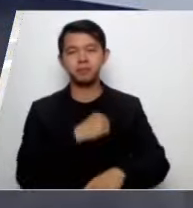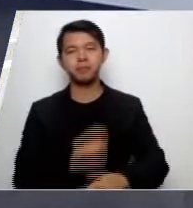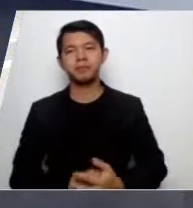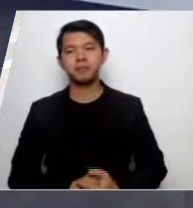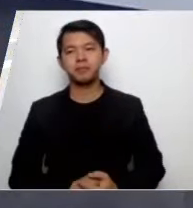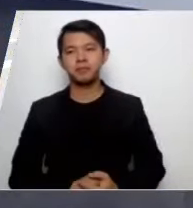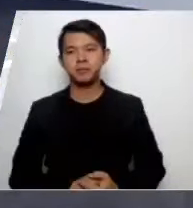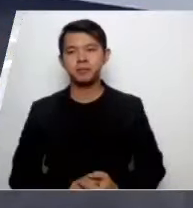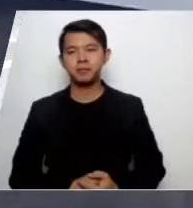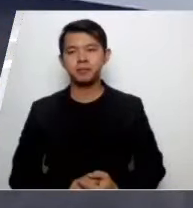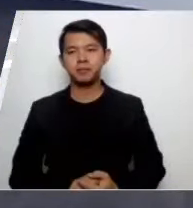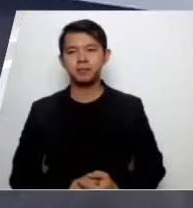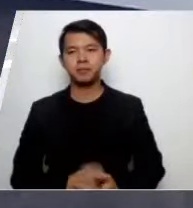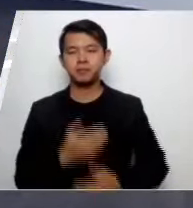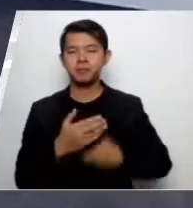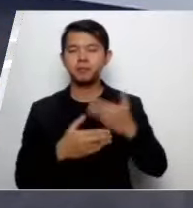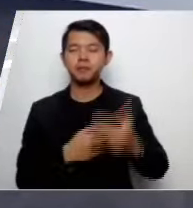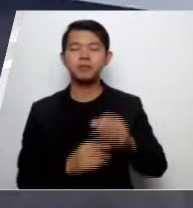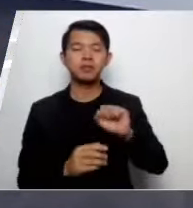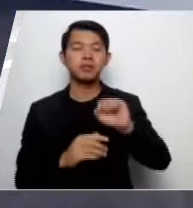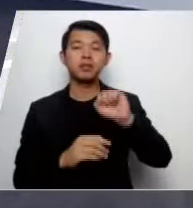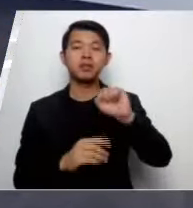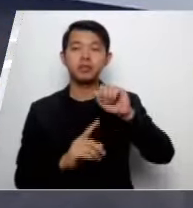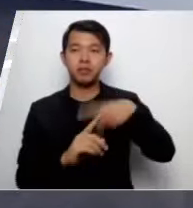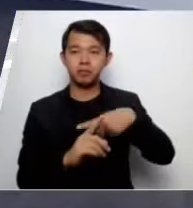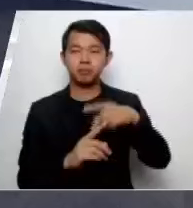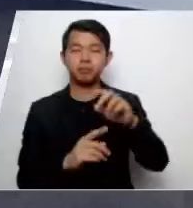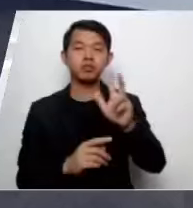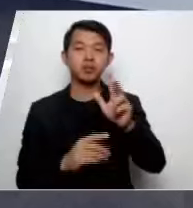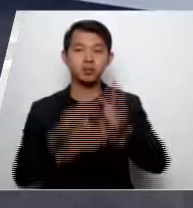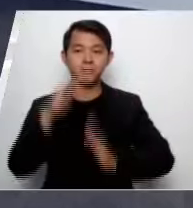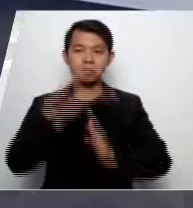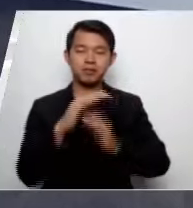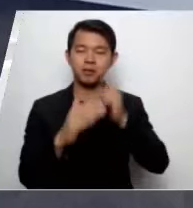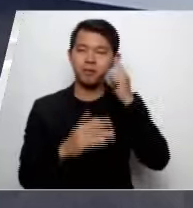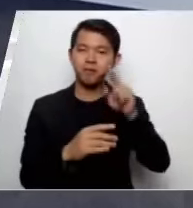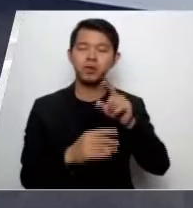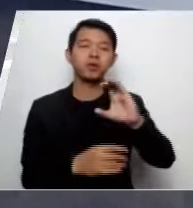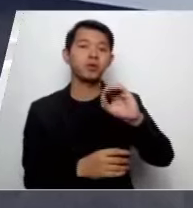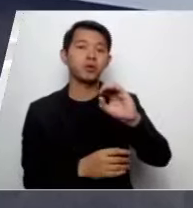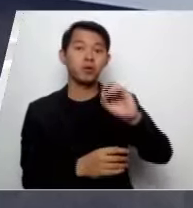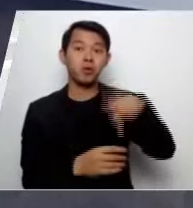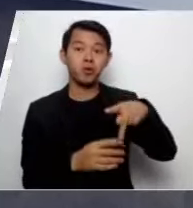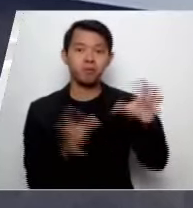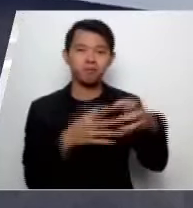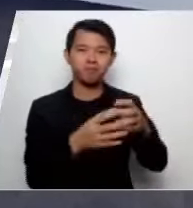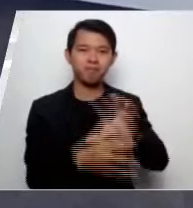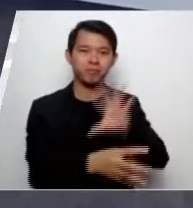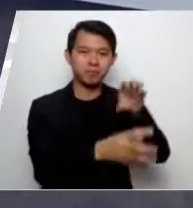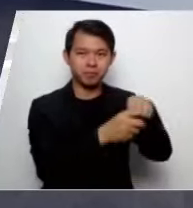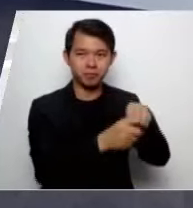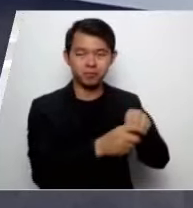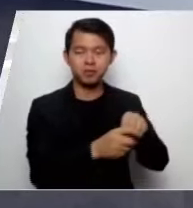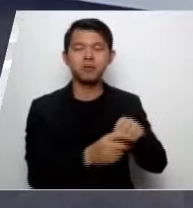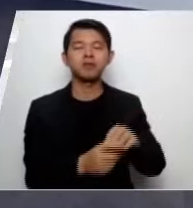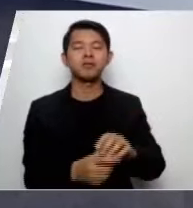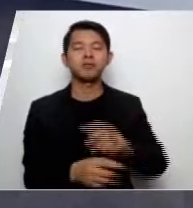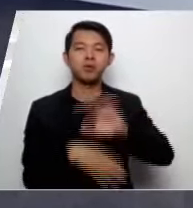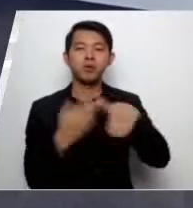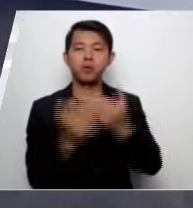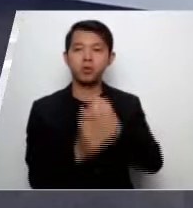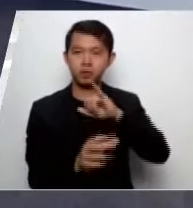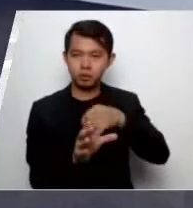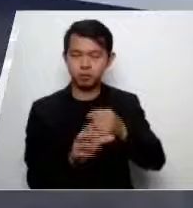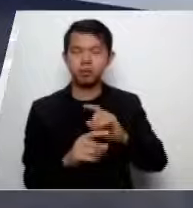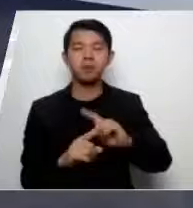Kahit final na ang April 30 deadline sa pagpapakonsolidate ng mga jeepney, tiniyak ng LTFRB na hindi agad sila manguhuli pagdating